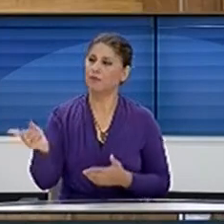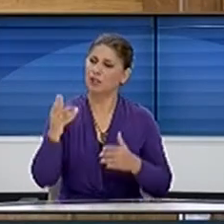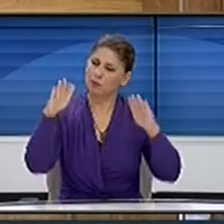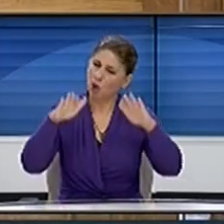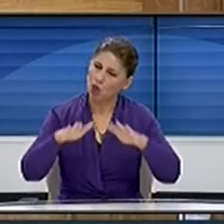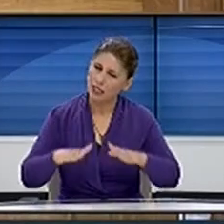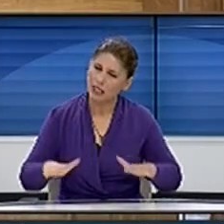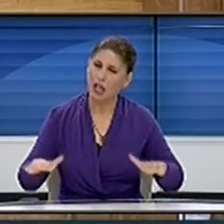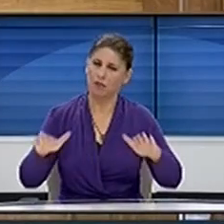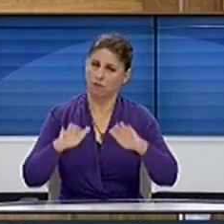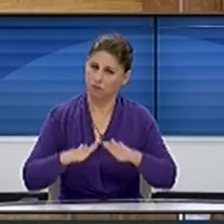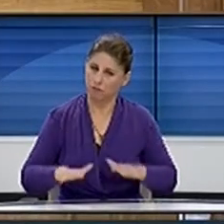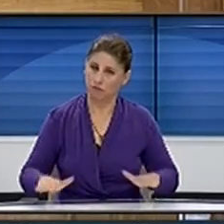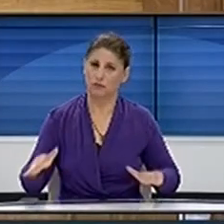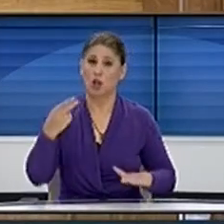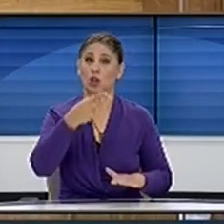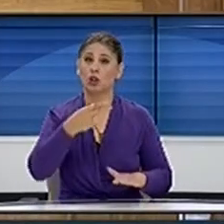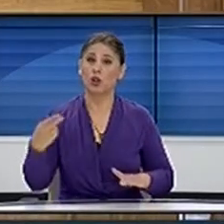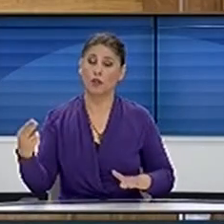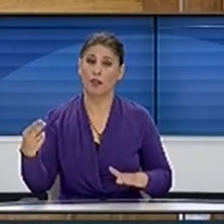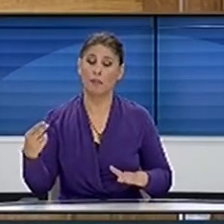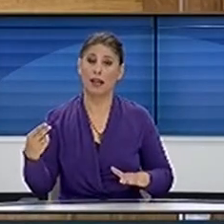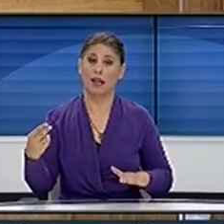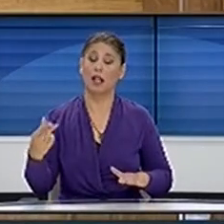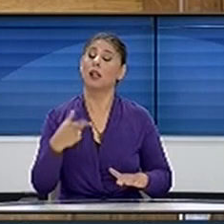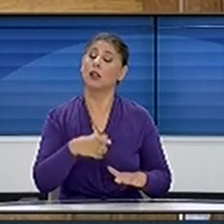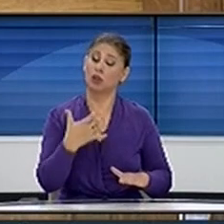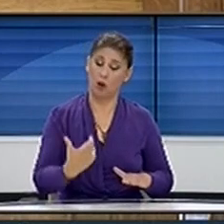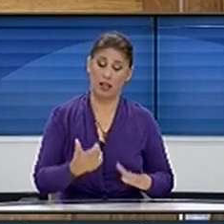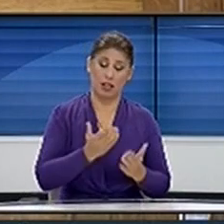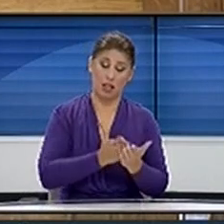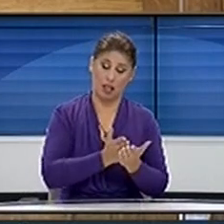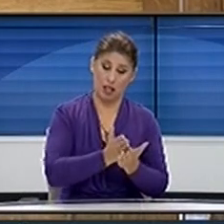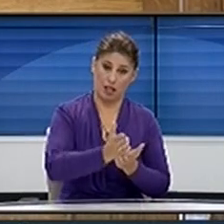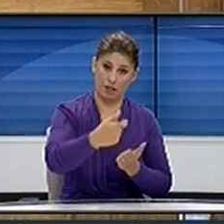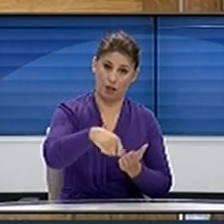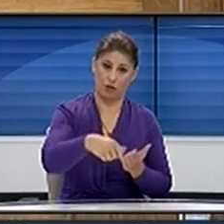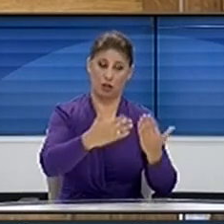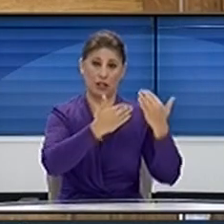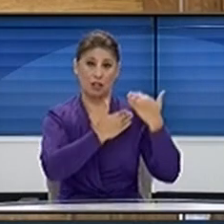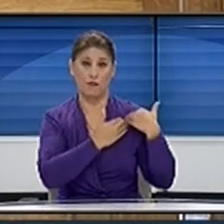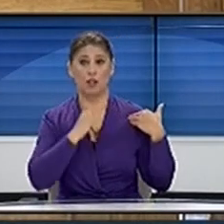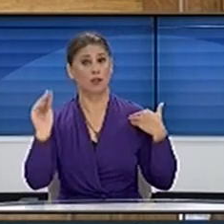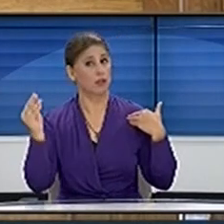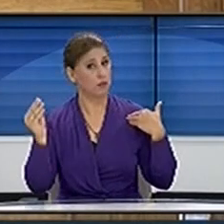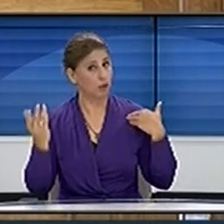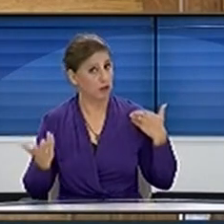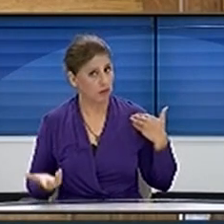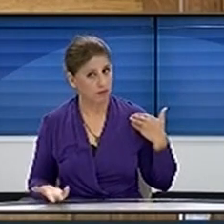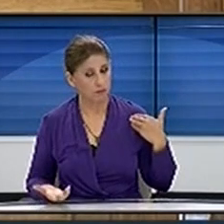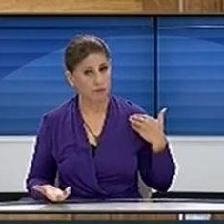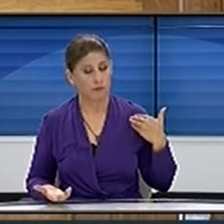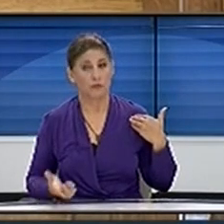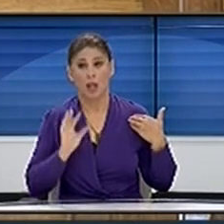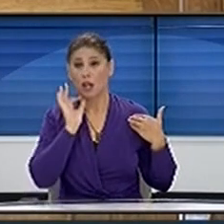τόνοι. Το θέμα είναι πλέον και στα χέρια της δικαιοσύνης, αλλά βρίσκεται και στην ευθύνη της Βουλής. Και η